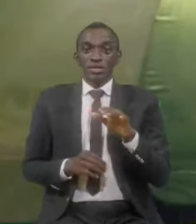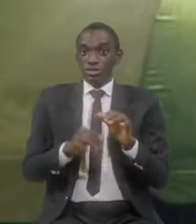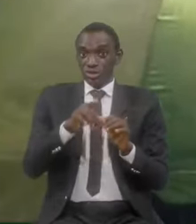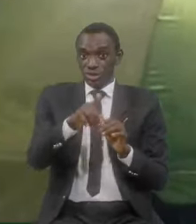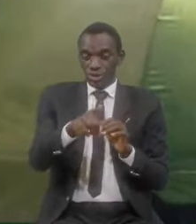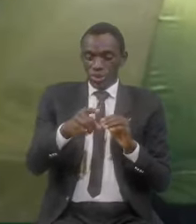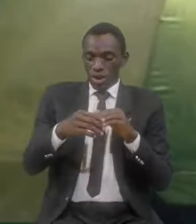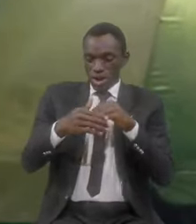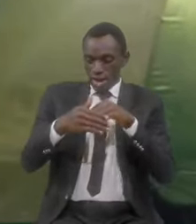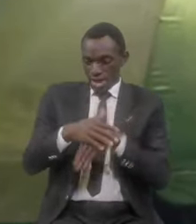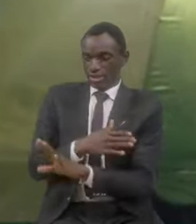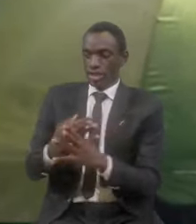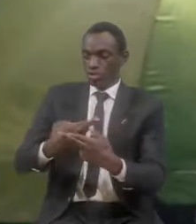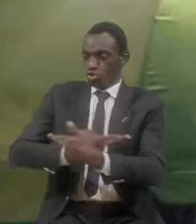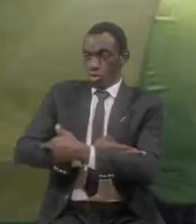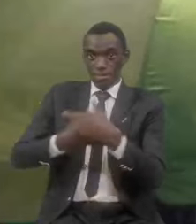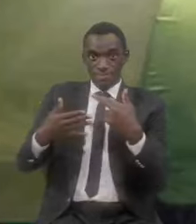Vous entrez dans une chambre,